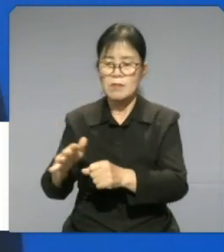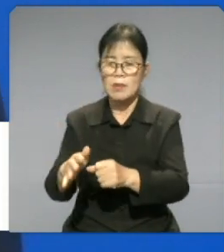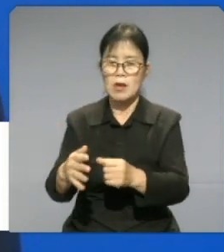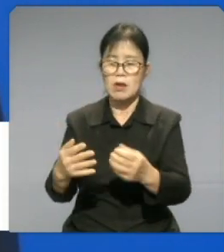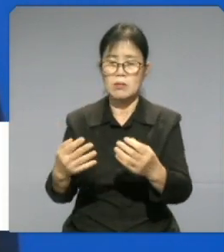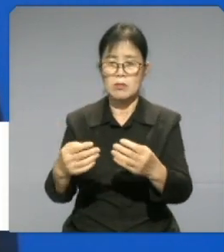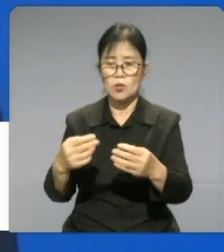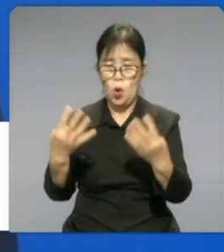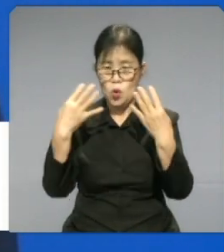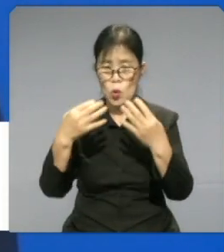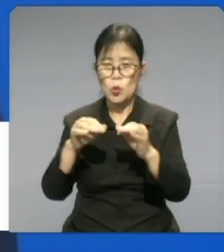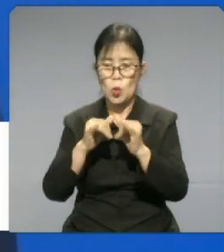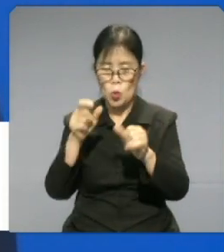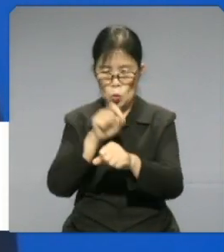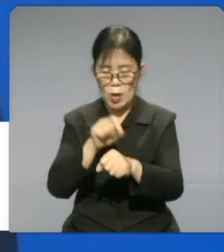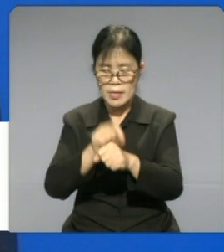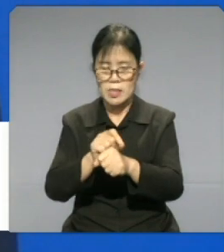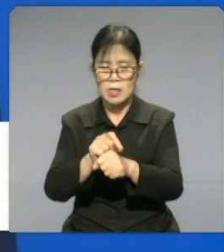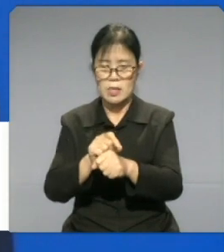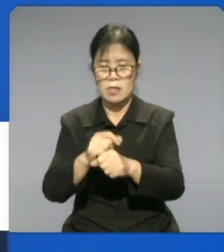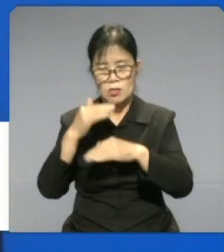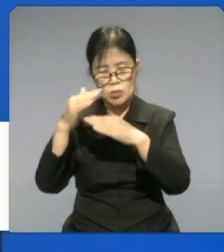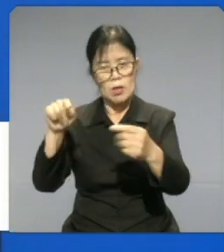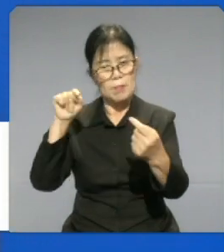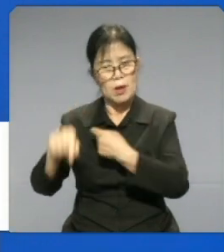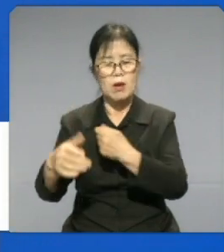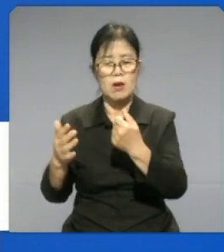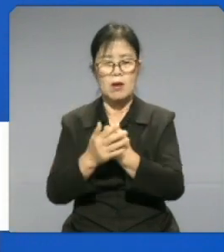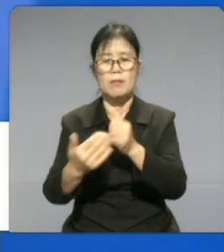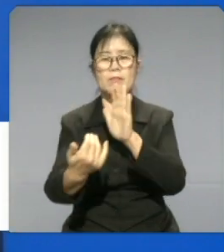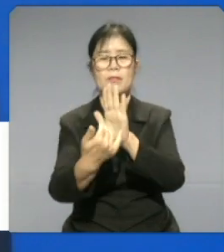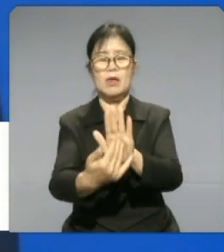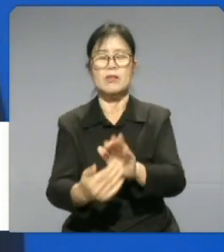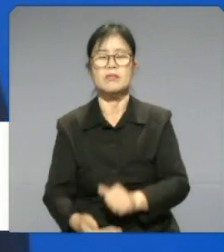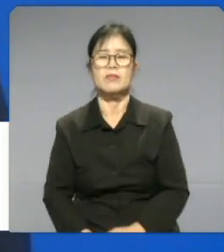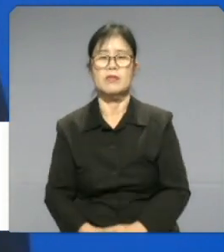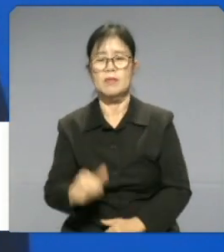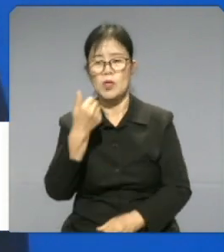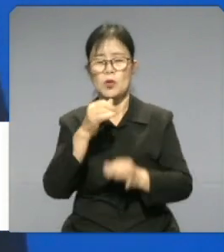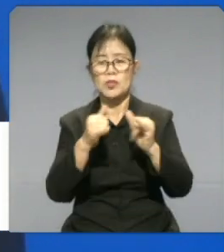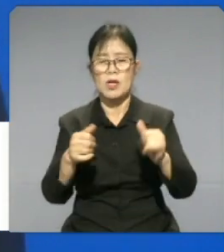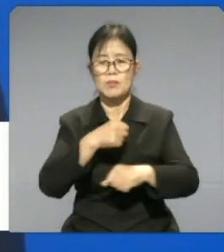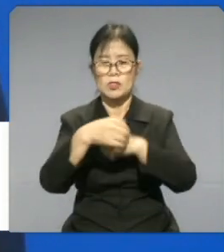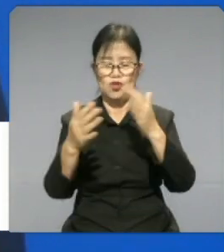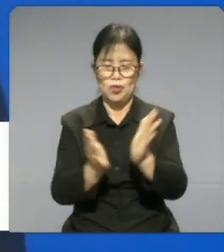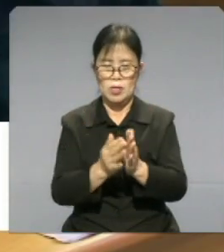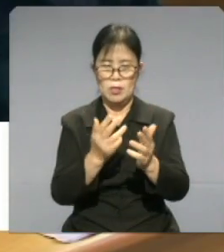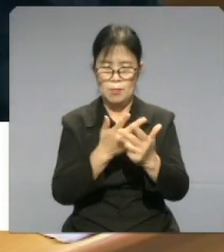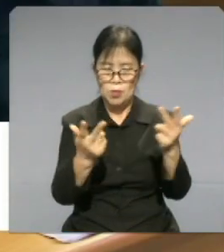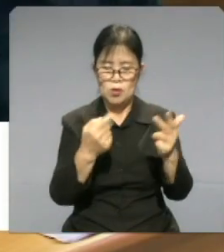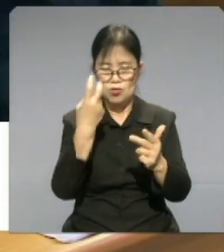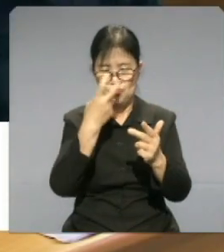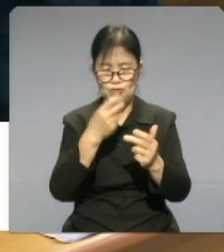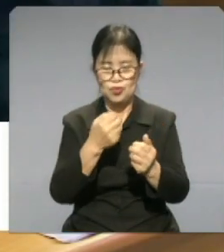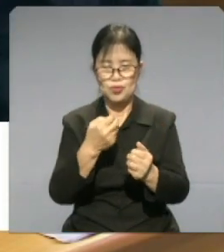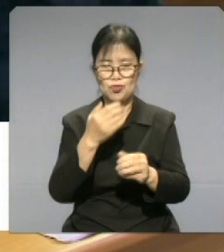교도관이 절차에 어긋난다며 반출을 막았습니다. 김광민 변호사는 이재명 민주당 대표의 구속영장 심사가